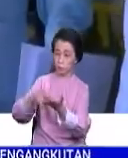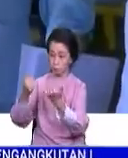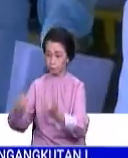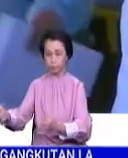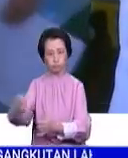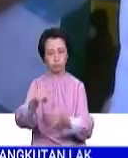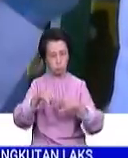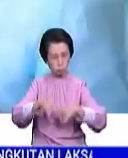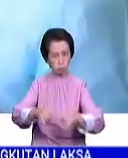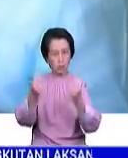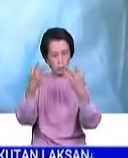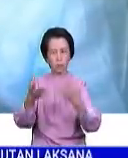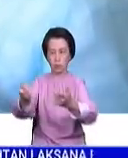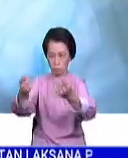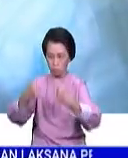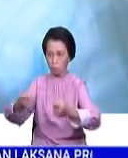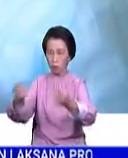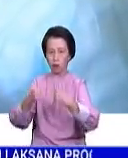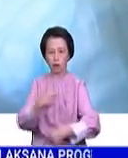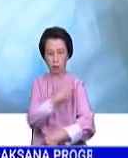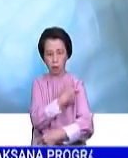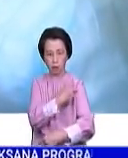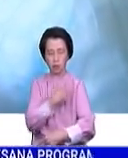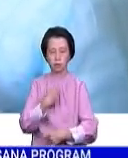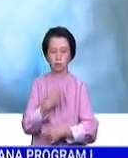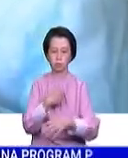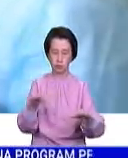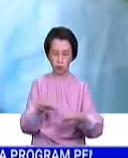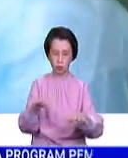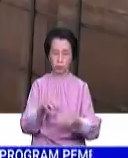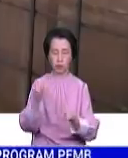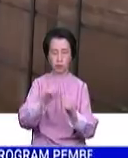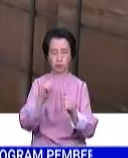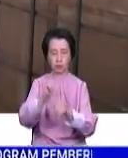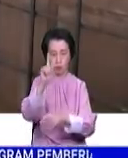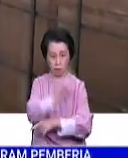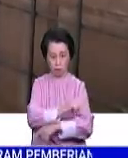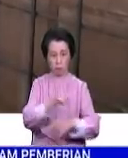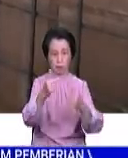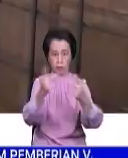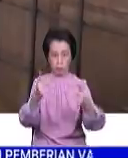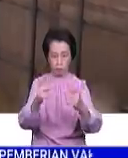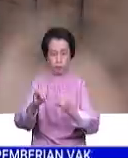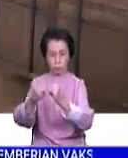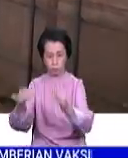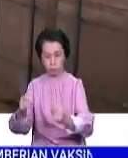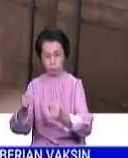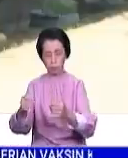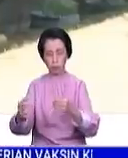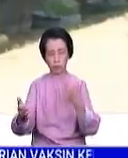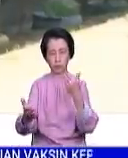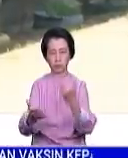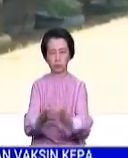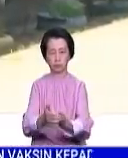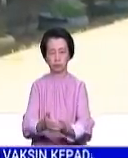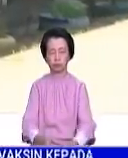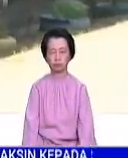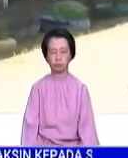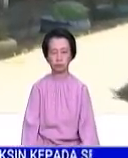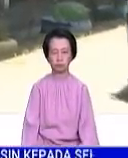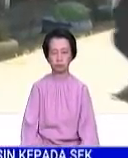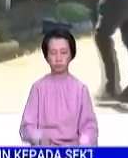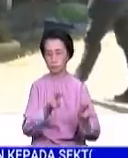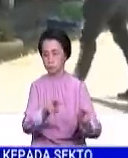masih lagi ramai. Jadi kita buat sesi setiap hari Kamis, hari Jumaat, bahasa minggu depan sambung lagi. Turut meninjau